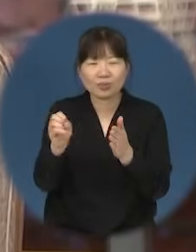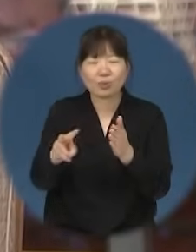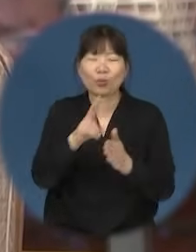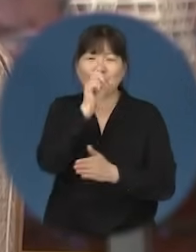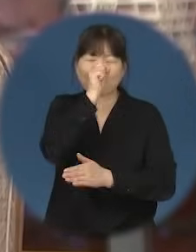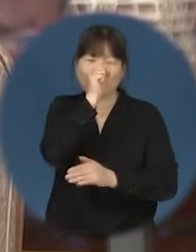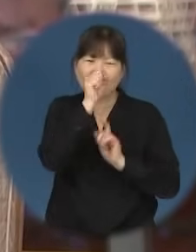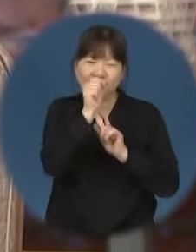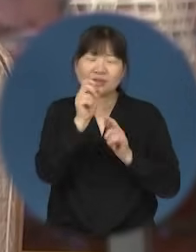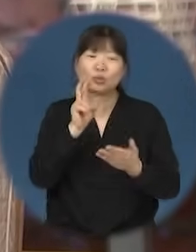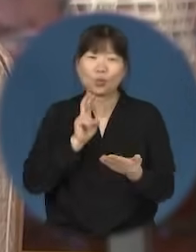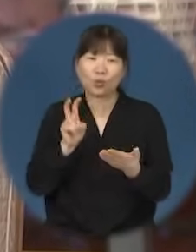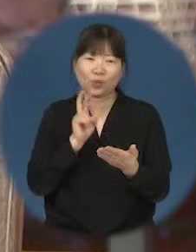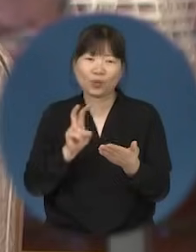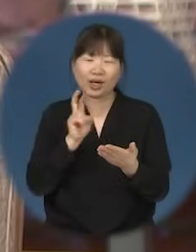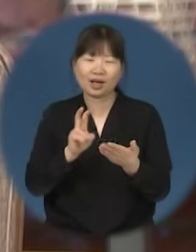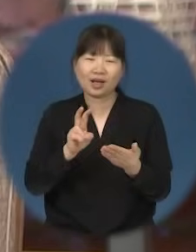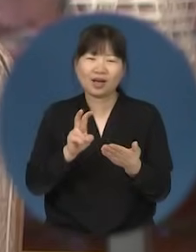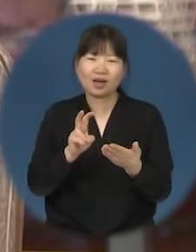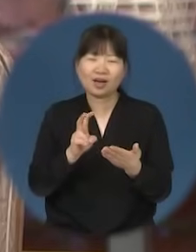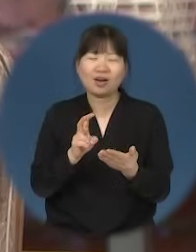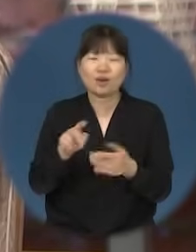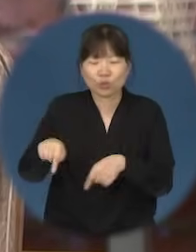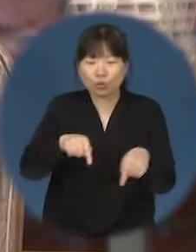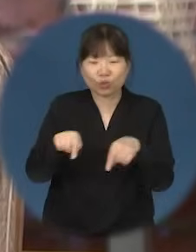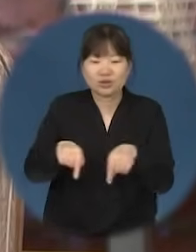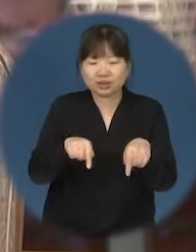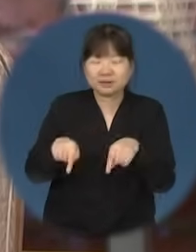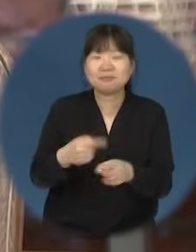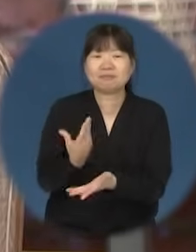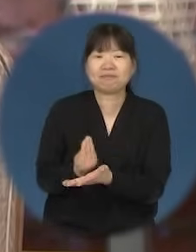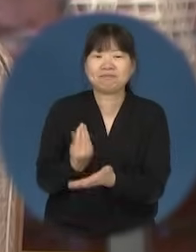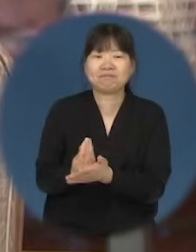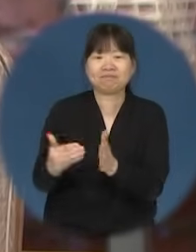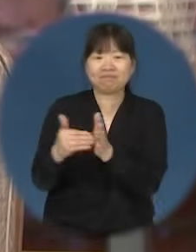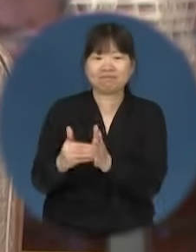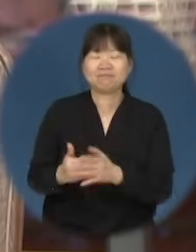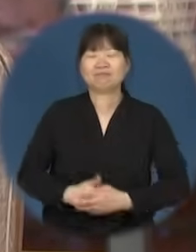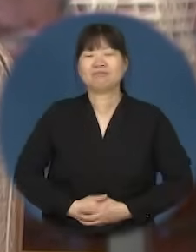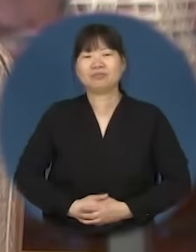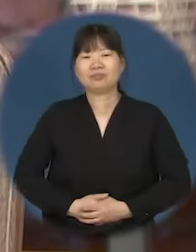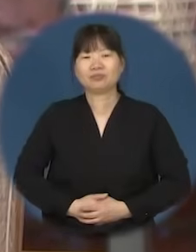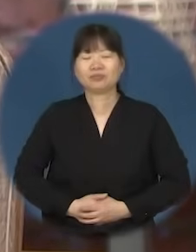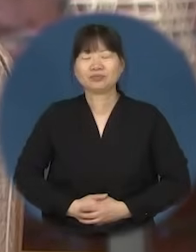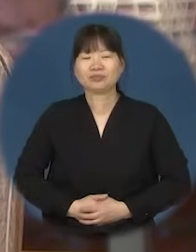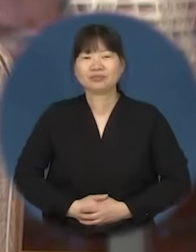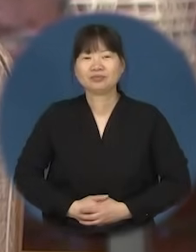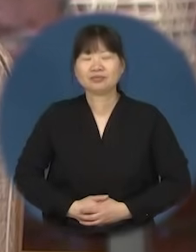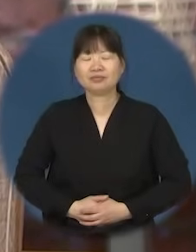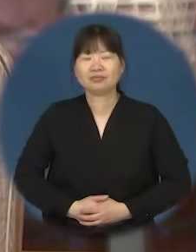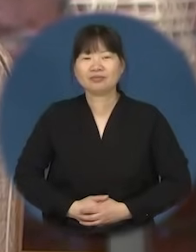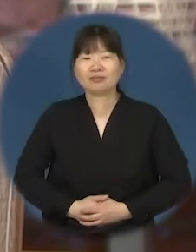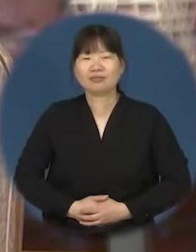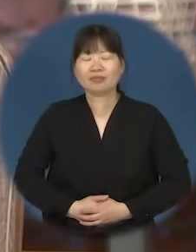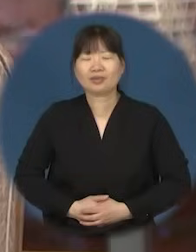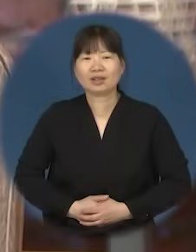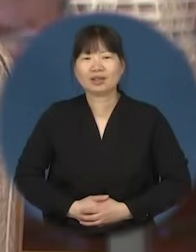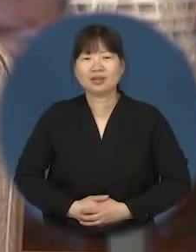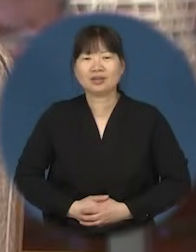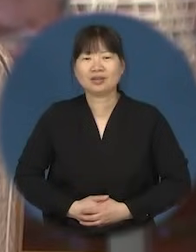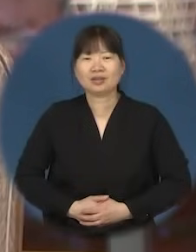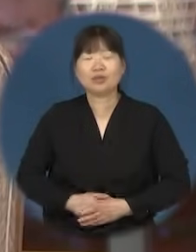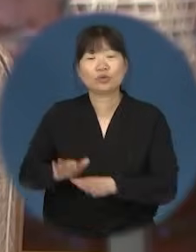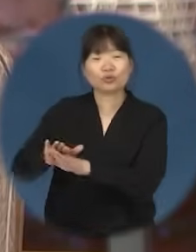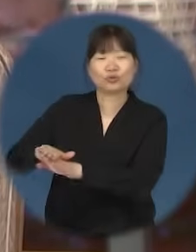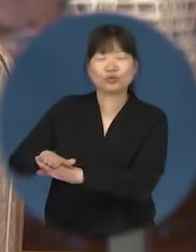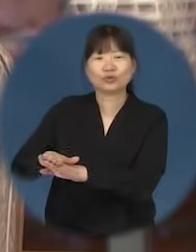좋아하는 노래를 녹음을 한 거죠. 본인이 직접. 예, 예. 그리고 뭐 그런 것들을